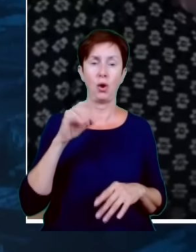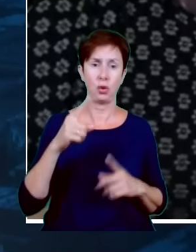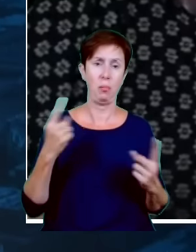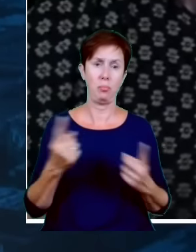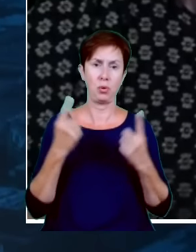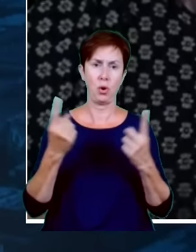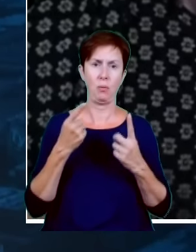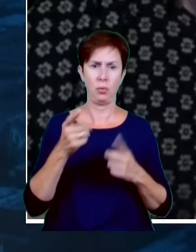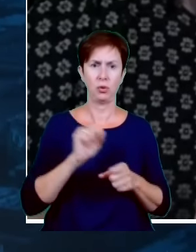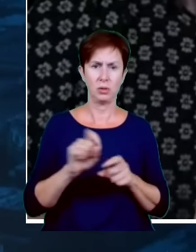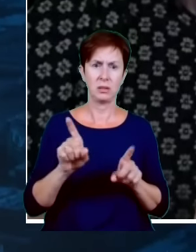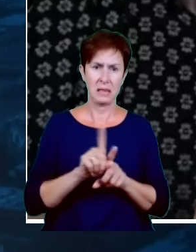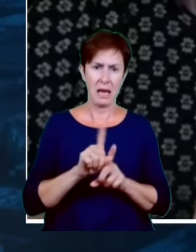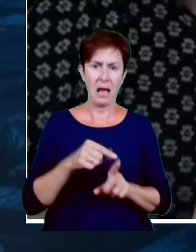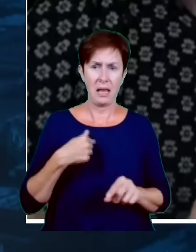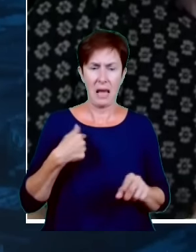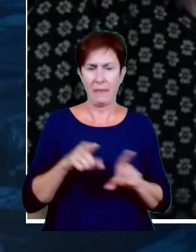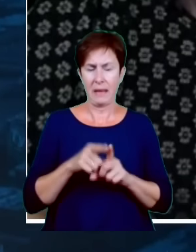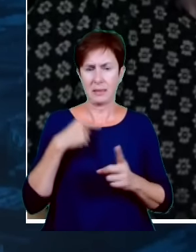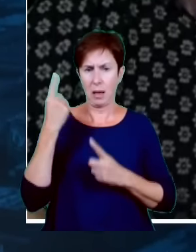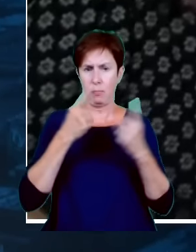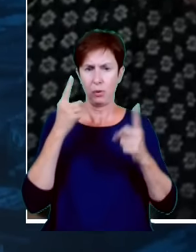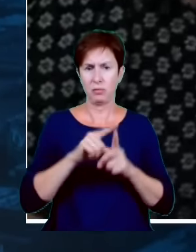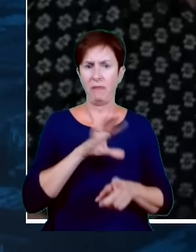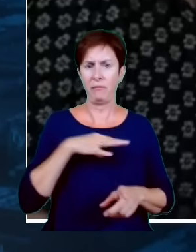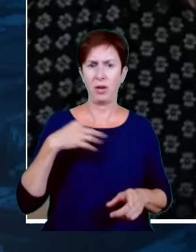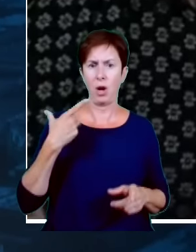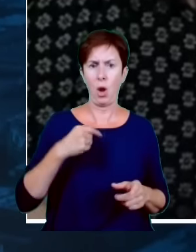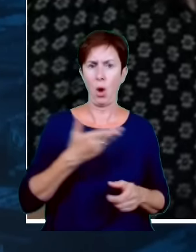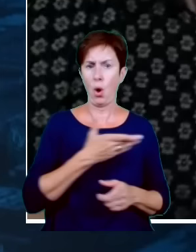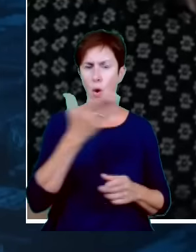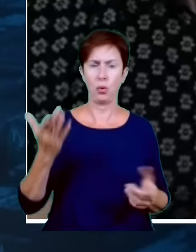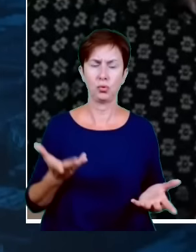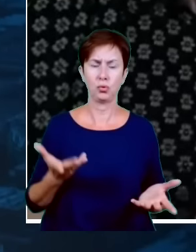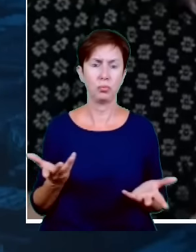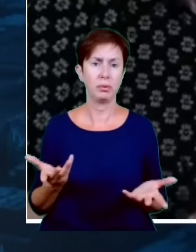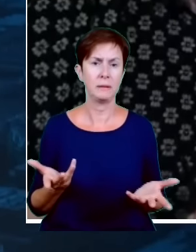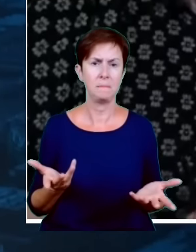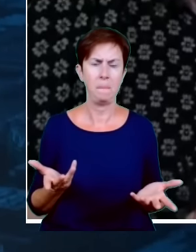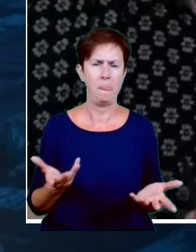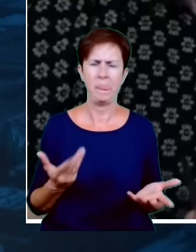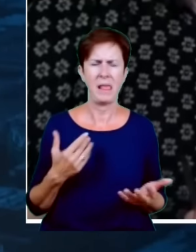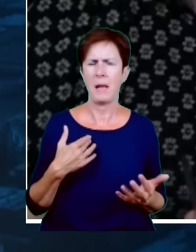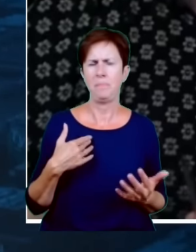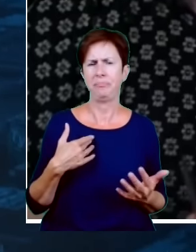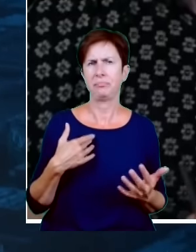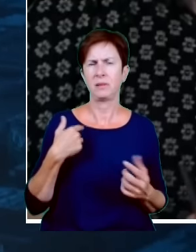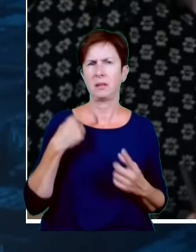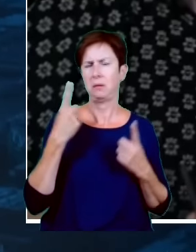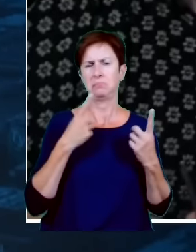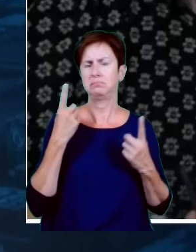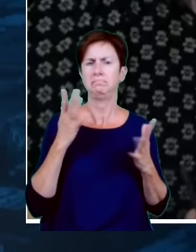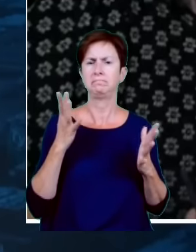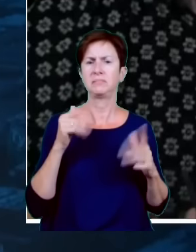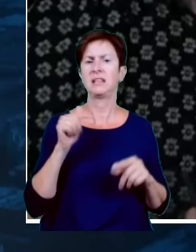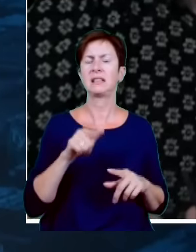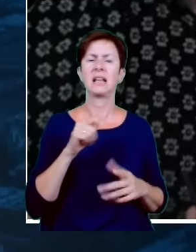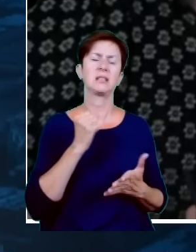też moje poglądy wielu osób wielu osób członków także nie Nie uważam że akurat w tych sprawach